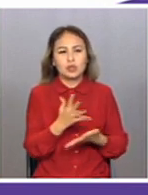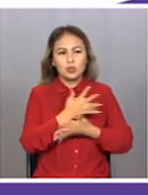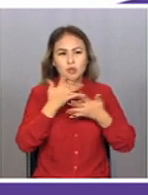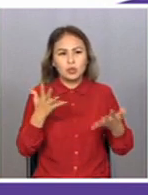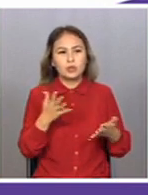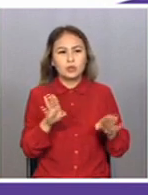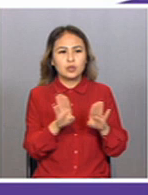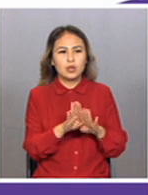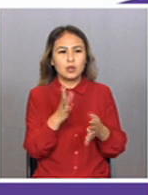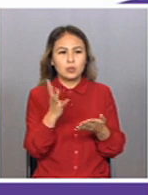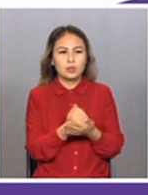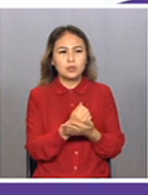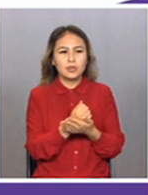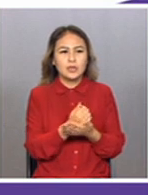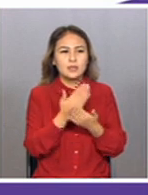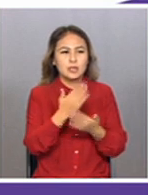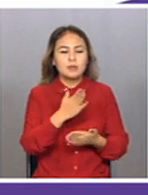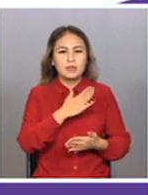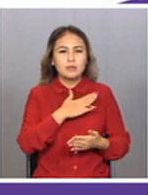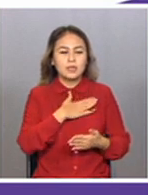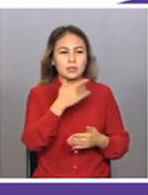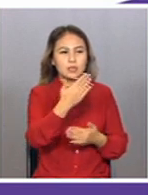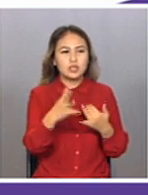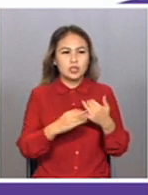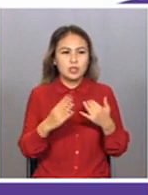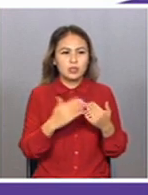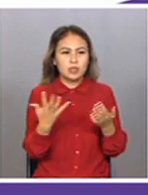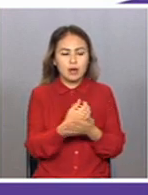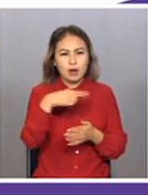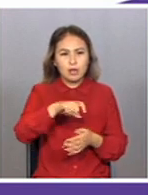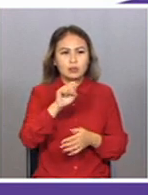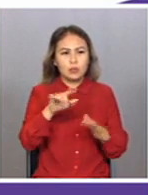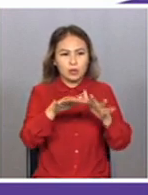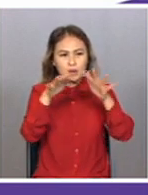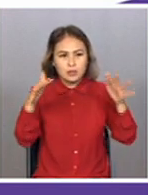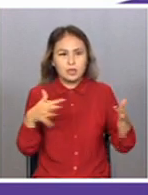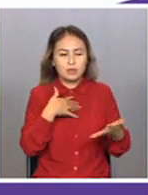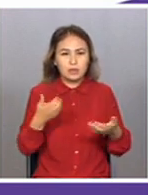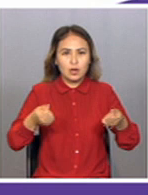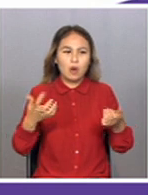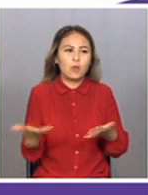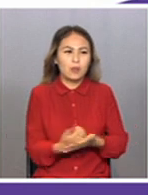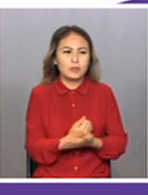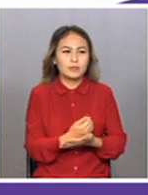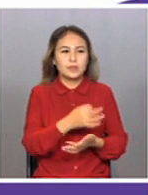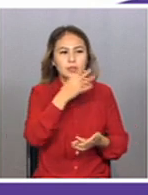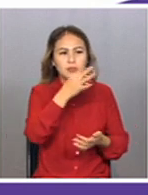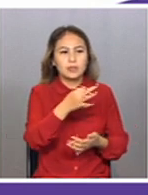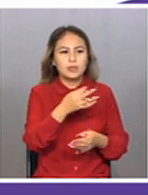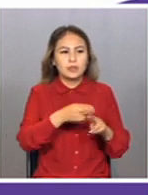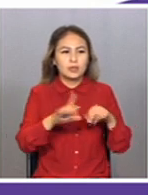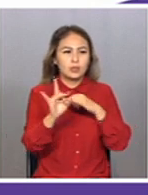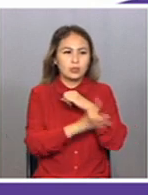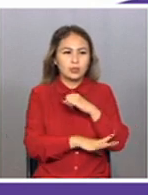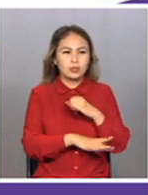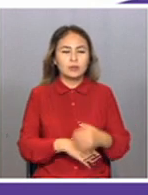Сүйінші, үлкен олжалы болдың. Мен сенің жеріңнен ішіне алтын толтырылған қазан тауып алдым. Енді